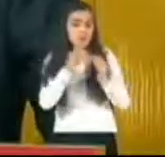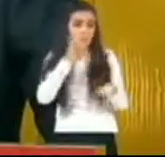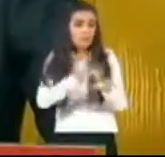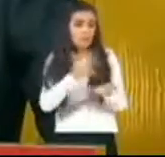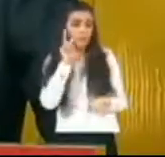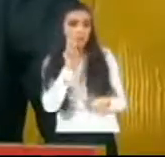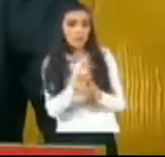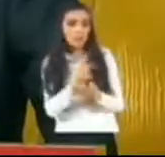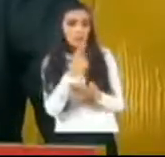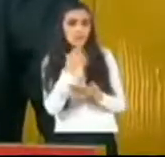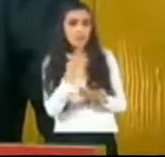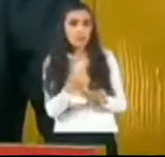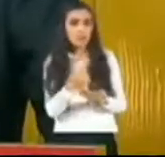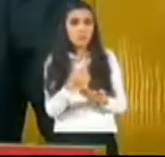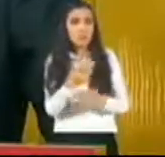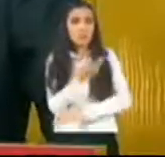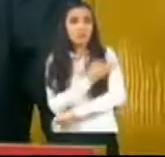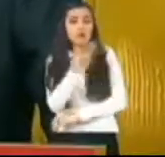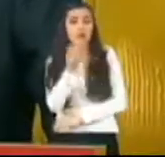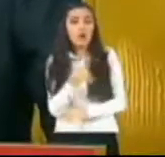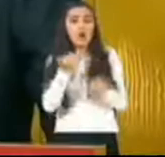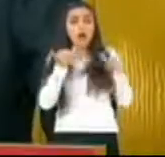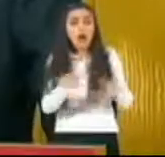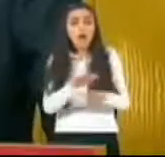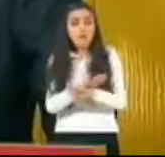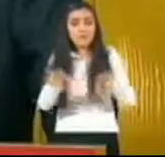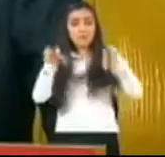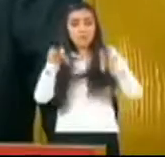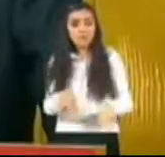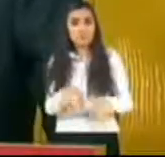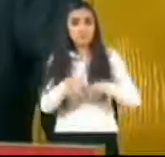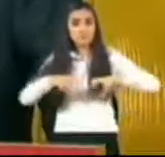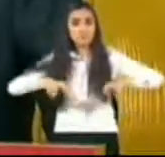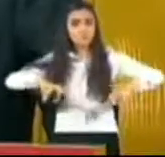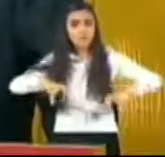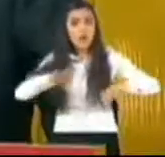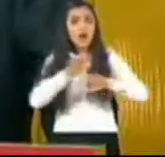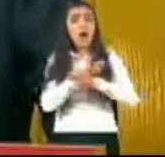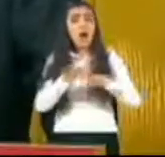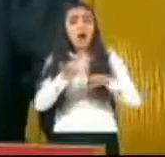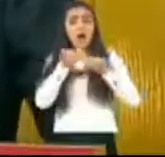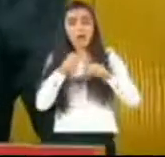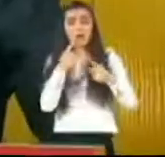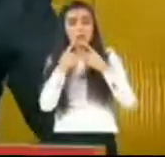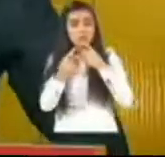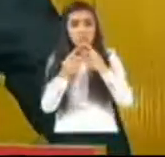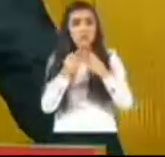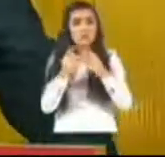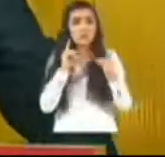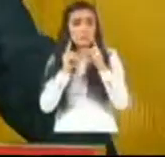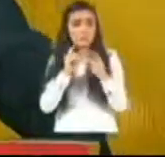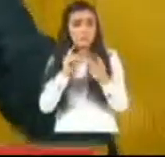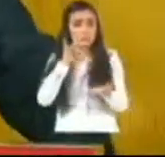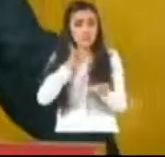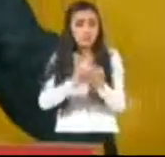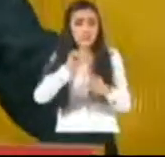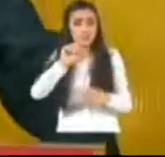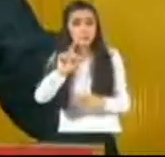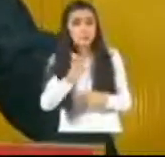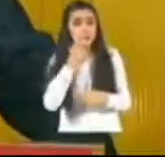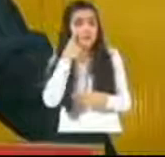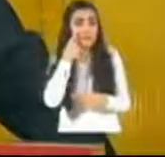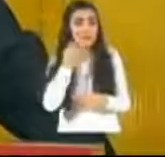ortadadır. Ülke olarak aynı masaya oturduğumuz, aynı müttefiklik hukuku içinde bulunduğumuz